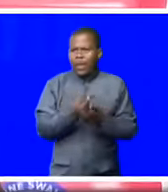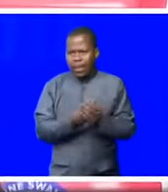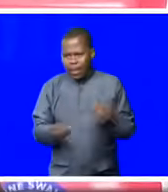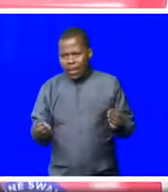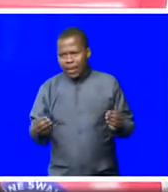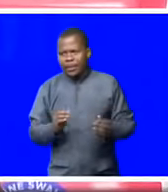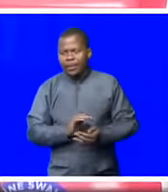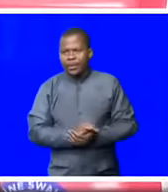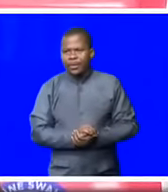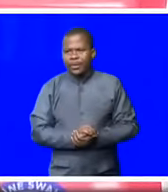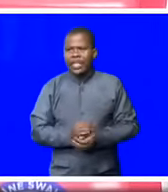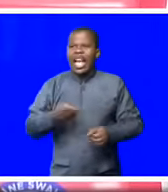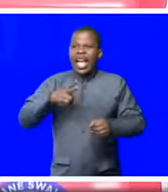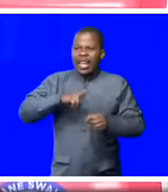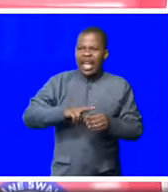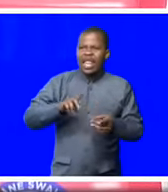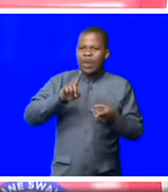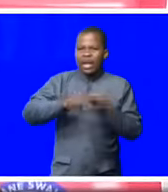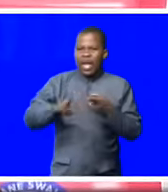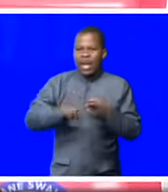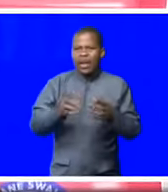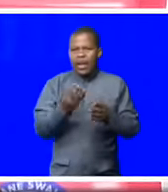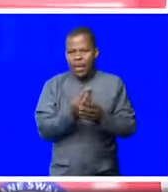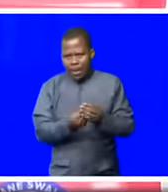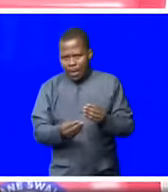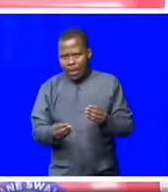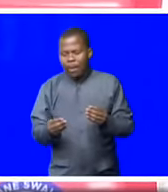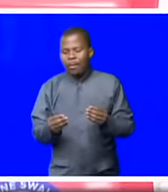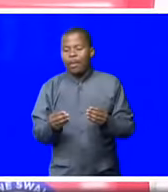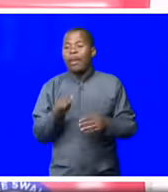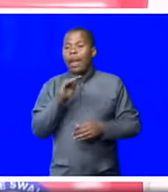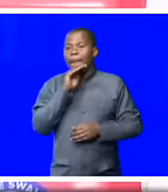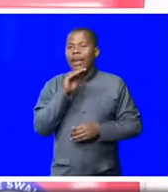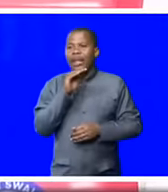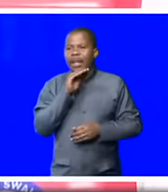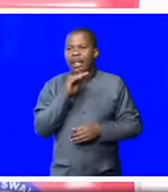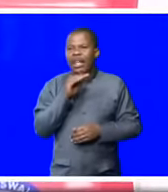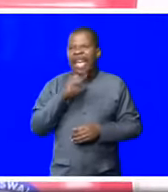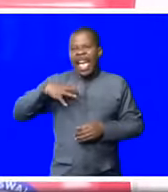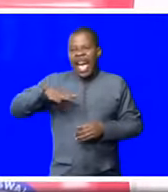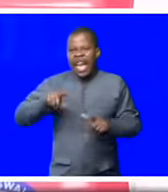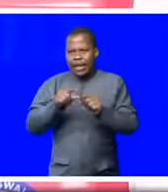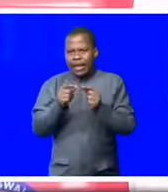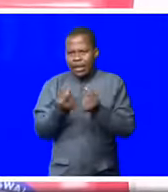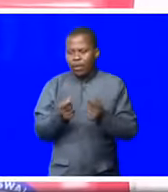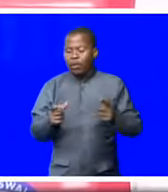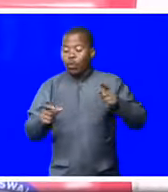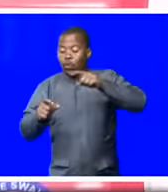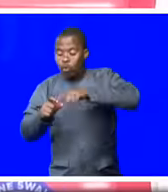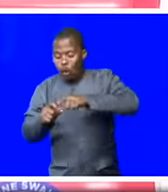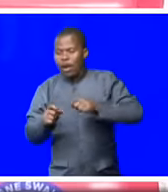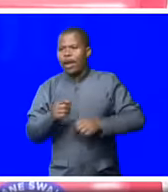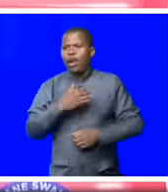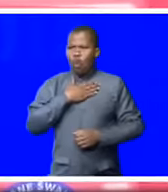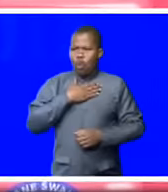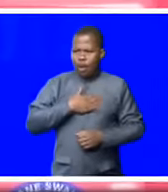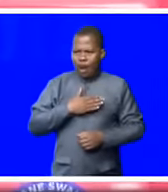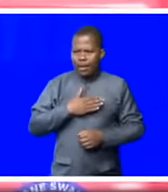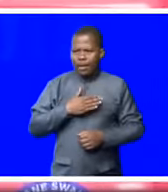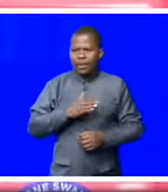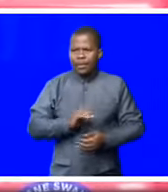nabo labahamba kwakusho ukuthi bahanjiswa ukuthi khona enkulu khona lokukhona neyathi nje badlali you